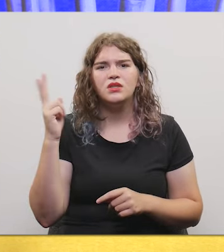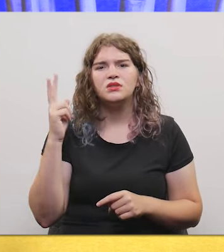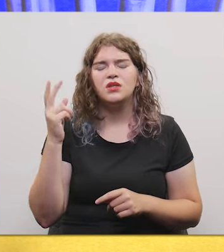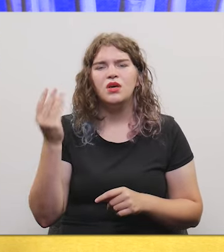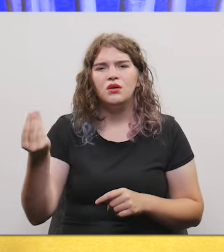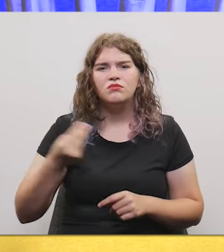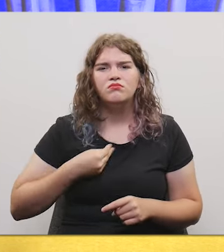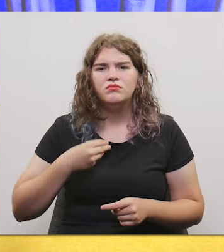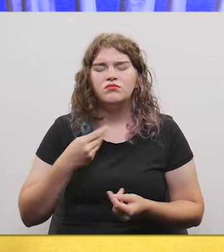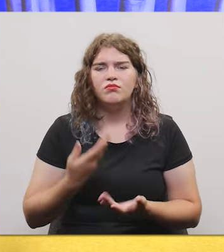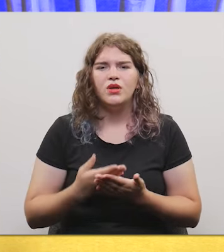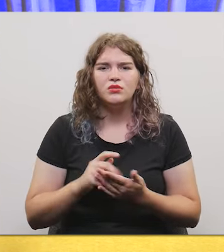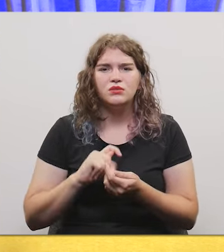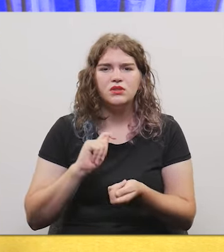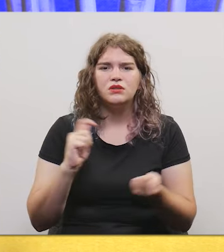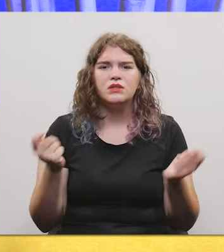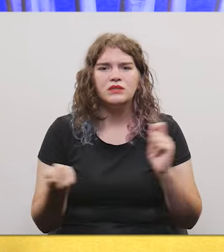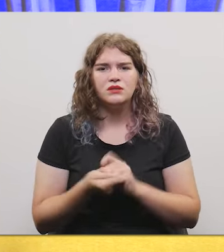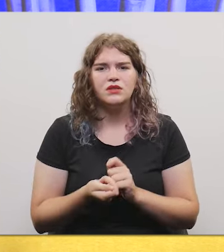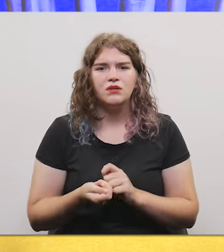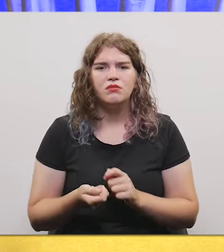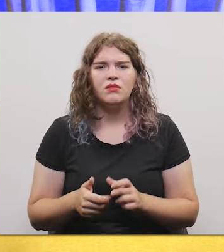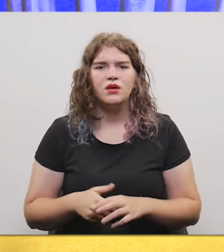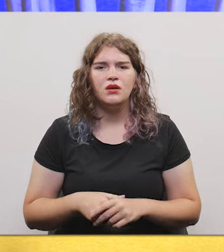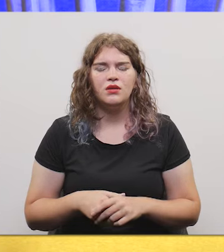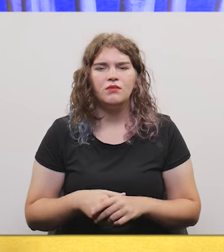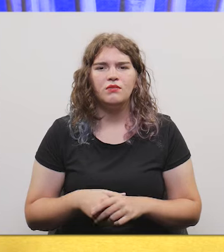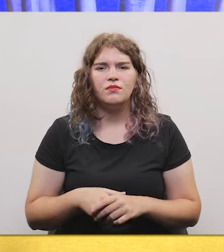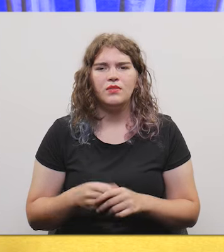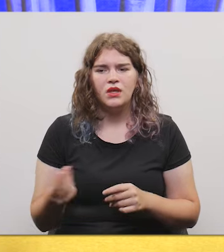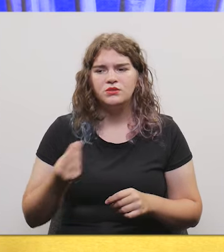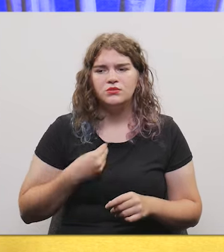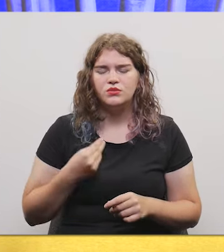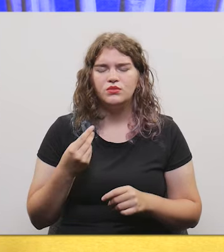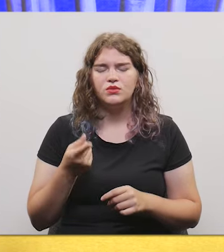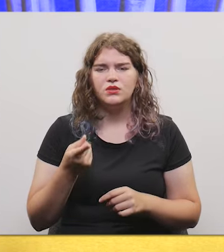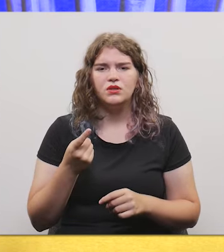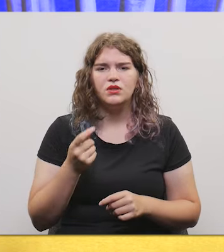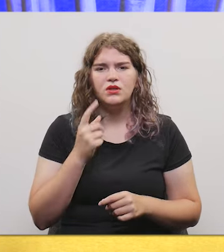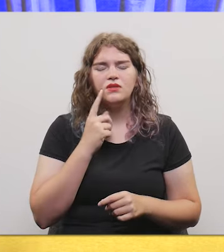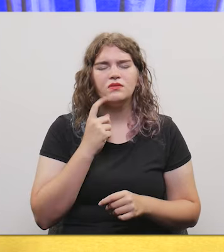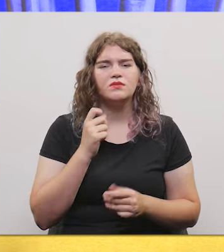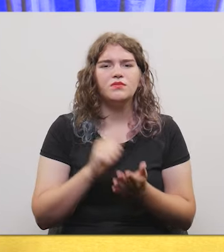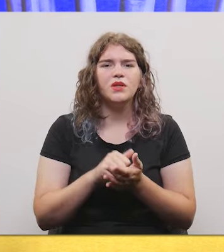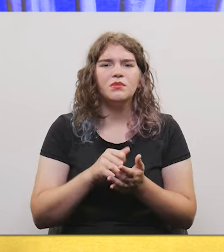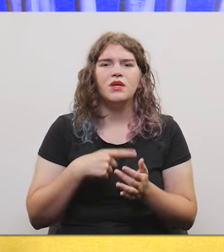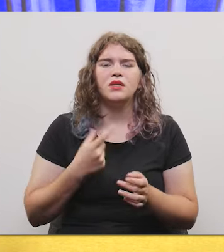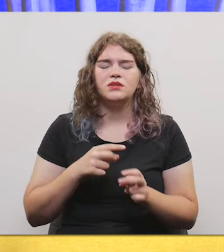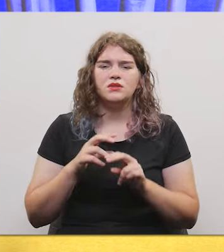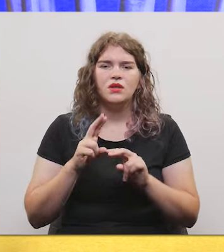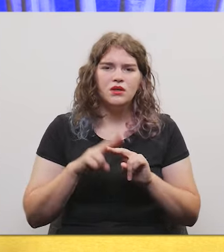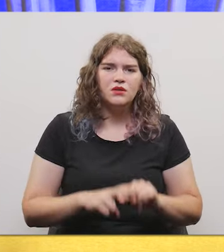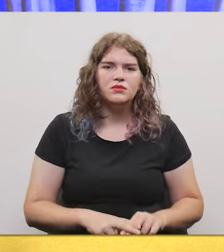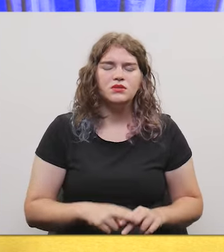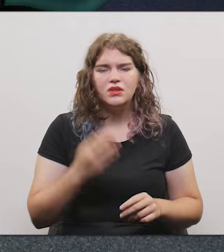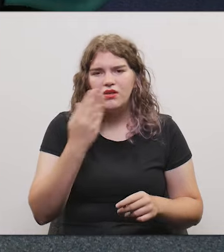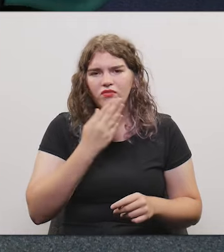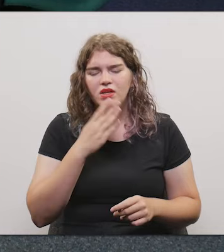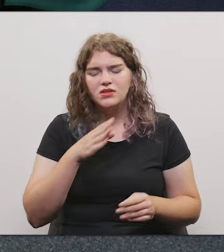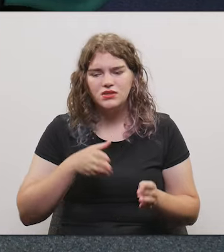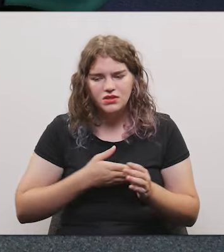de ceea ce citim ca să ne transforme. Ni se spune, Scriptura ne este lăsată